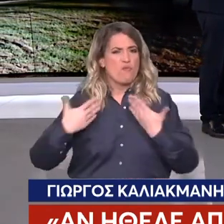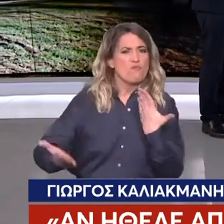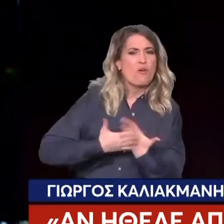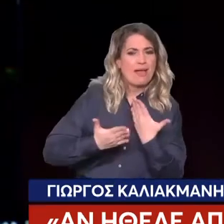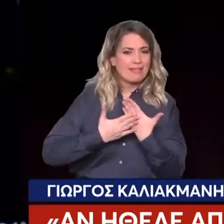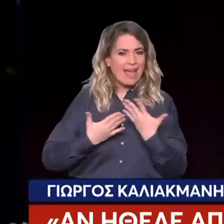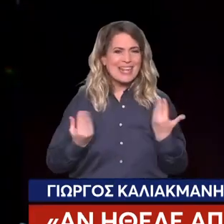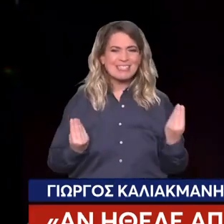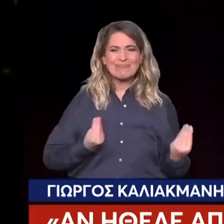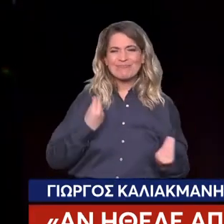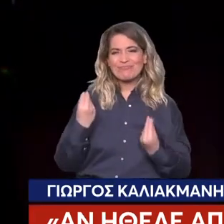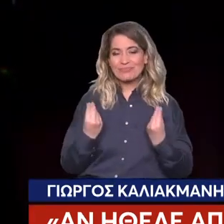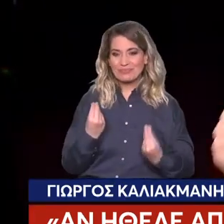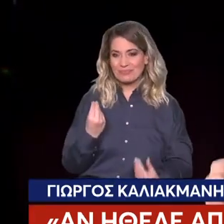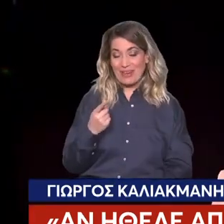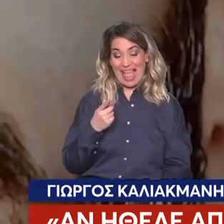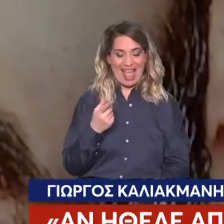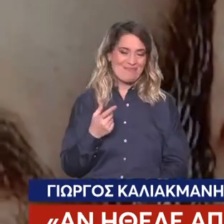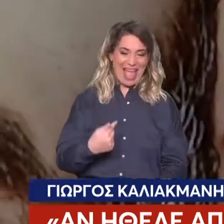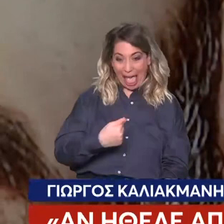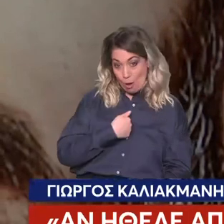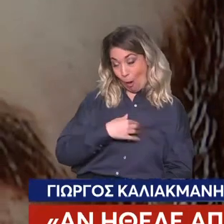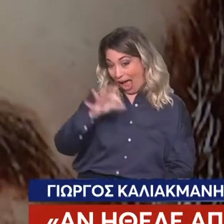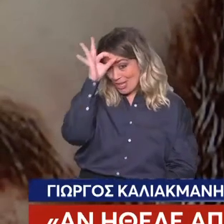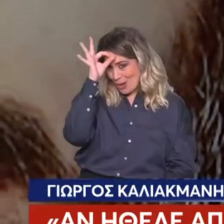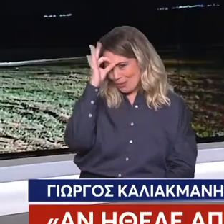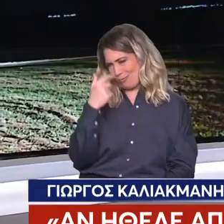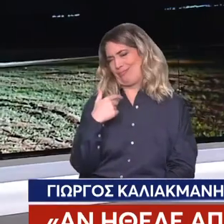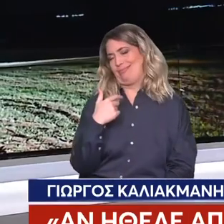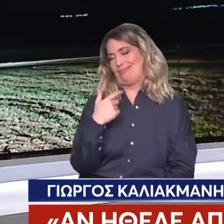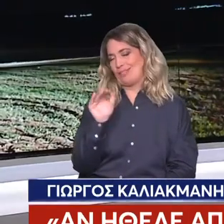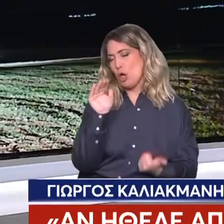ότι μιλάει με έναν αστυνομικό. Όχι με έναν δημοσιογράφο. Με βλέπει έναν αστυνομικό.